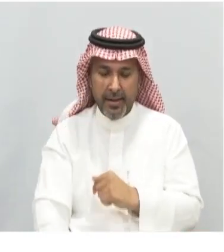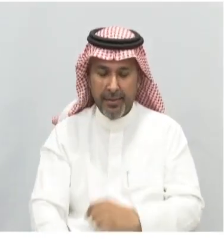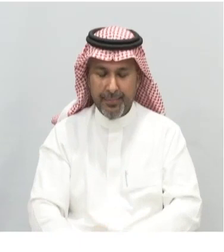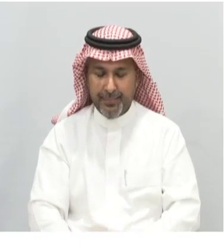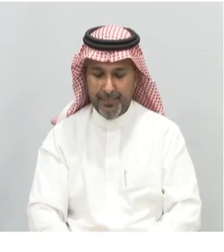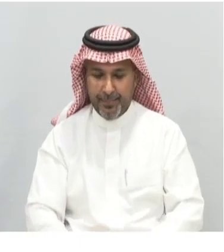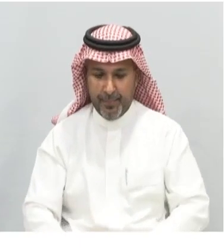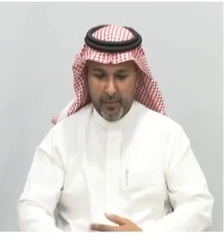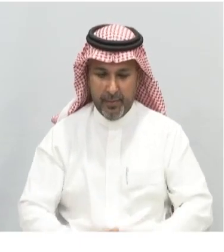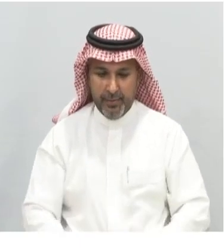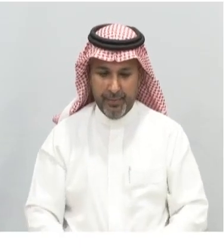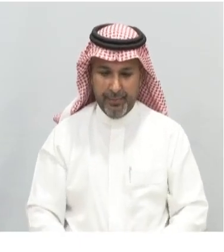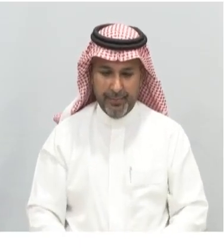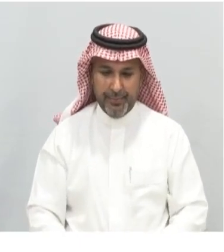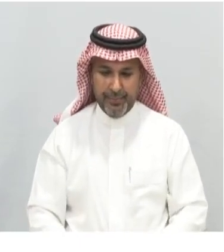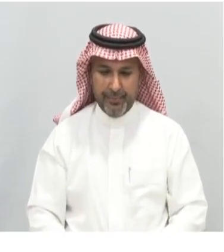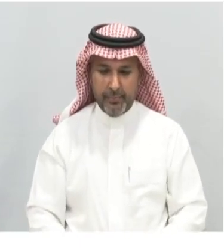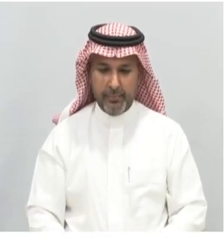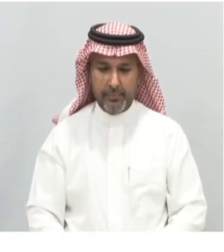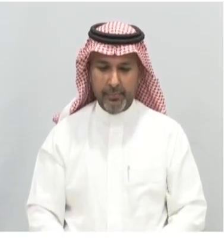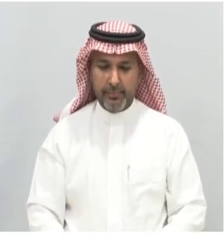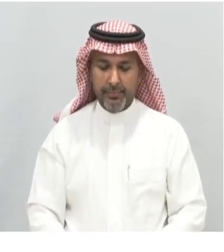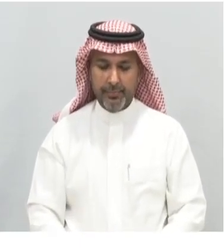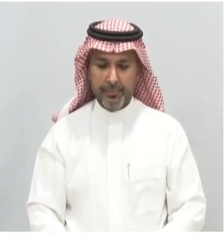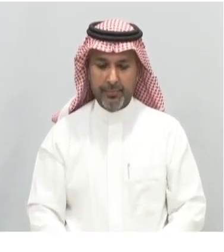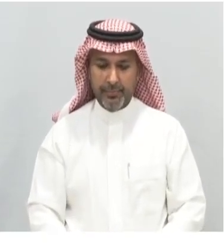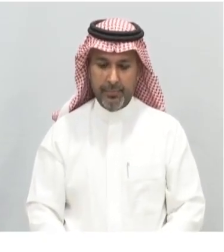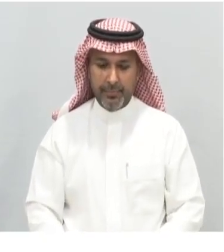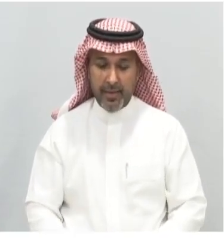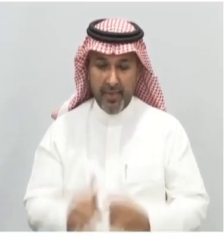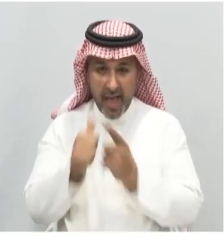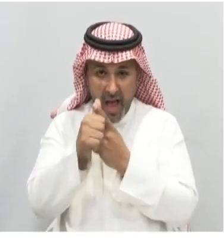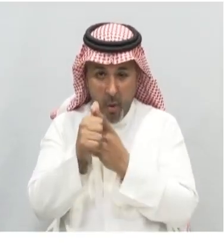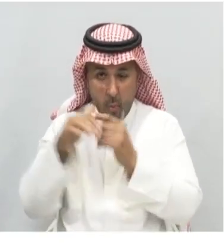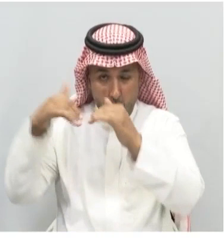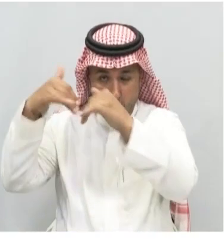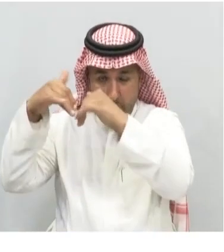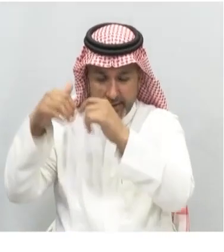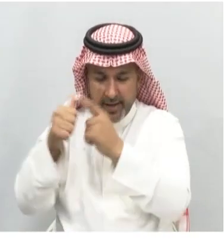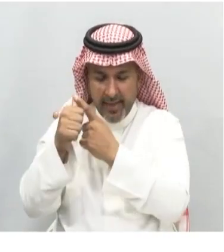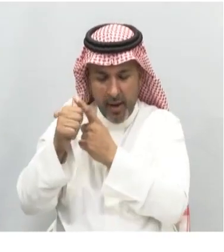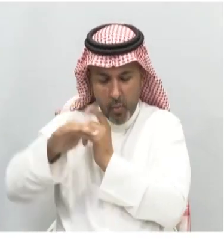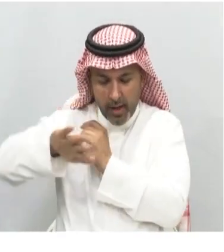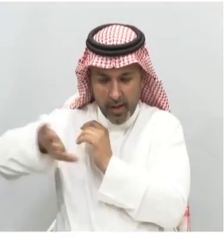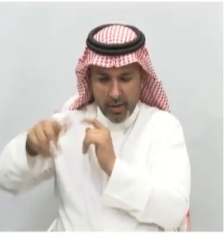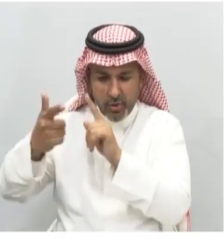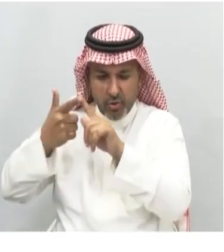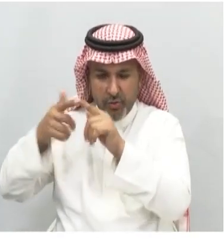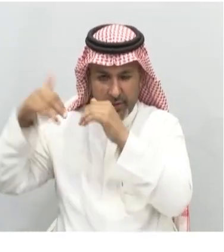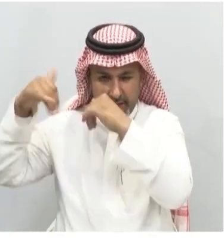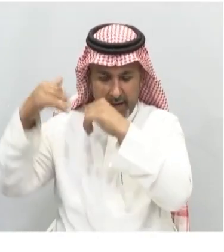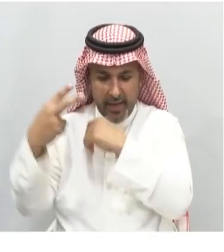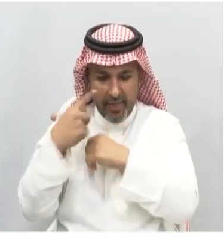الله بارك الله فيكم اذا هذه الطريقه الاولى الطريقه الثانيه ابنائي وبناتي ان استعمل حقائق القسمه